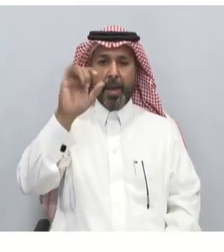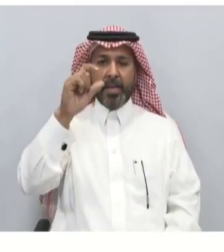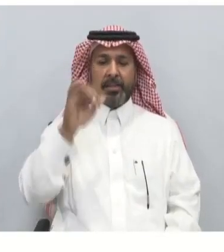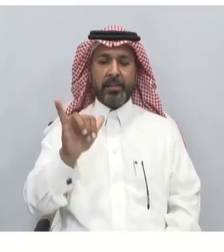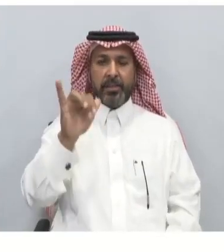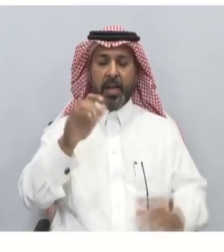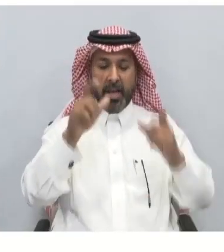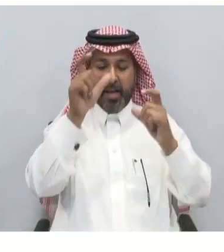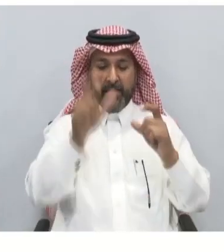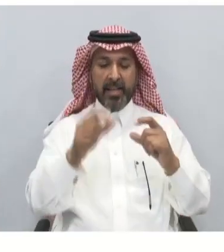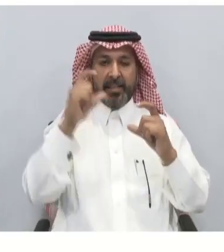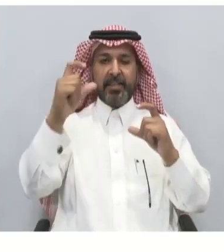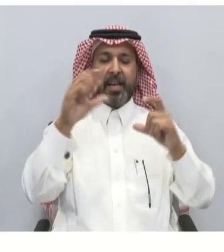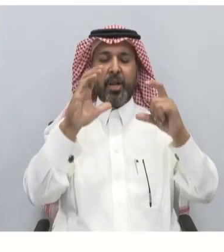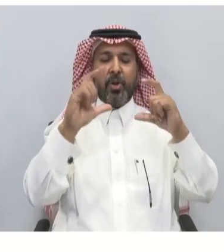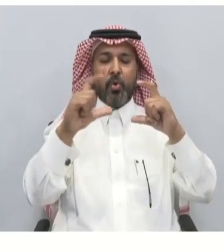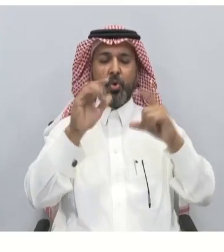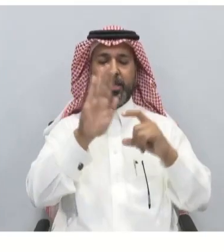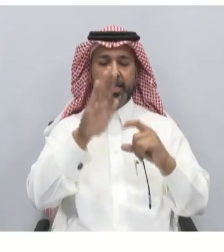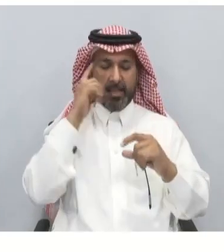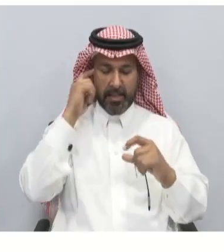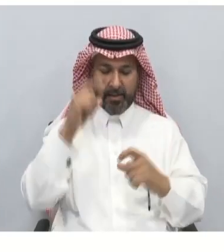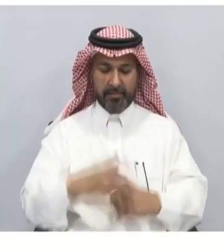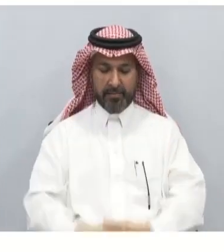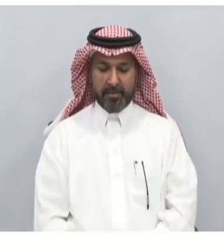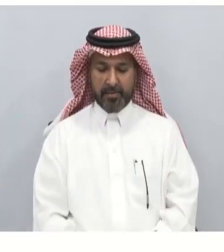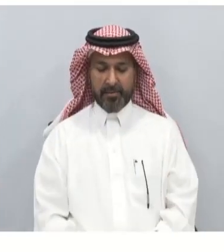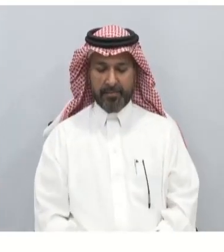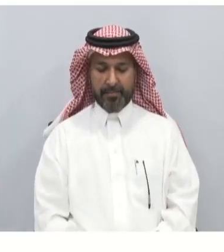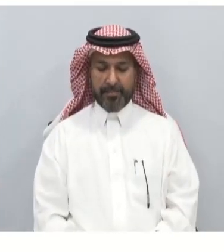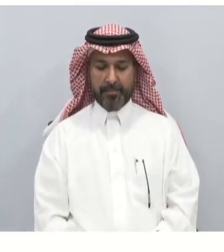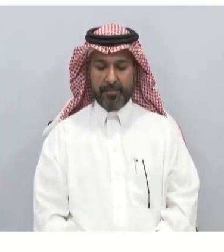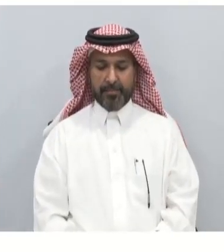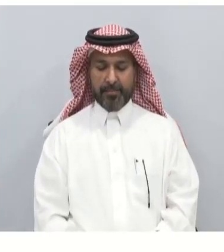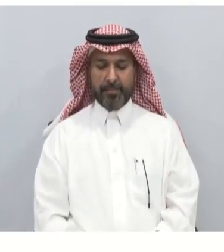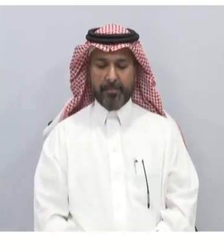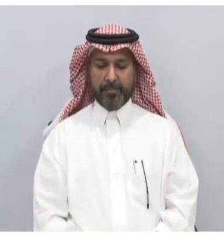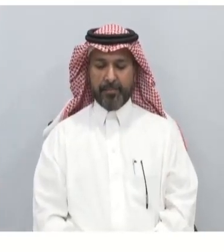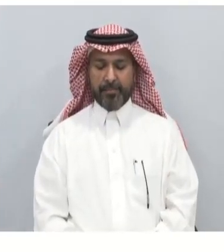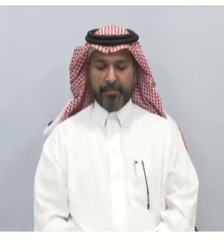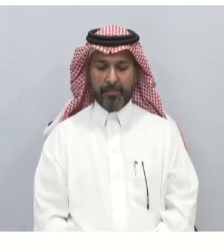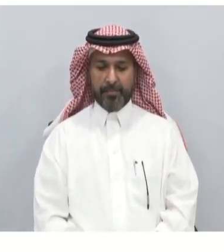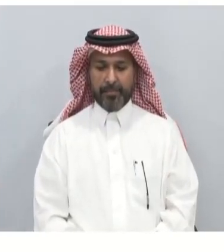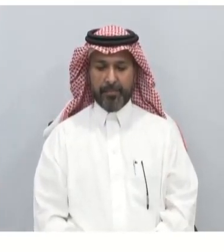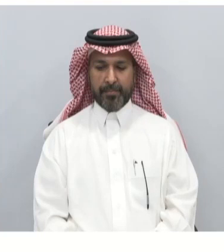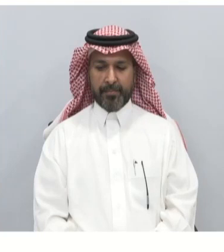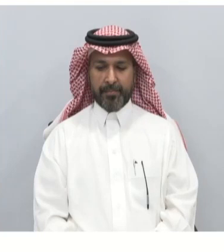و6 وموجب 9، والقاعدة للدالة اللي هي 5 س زائدا 1.